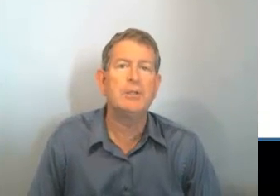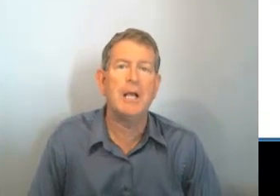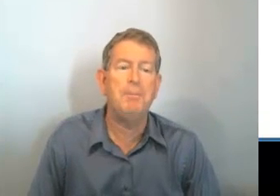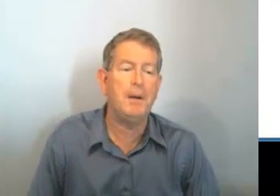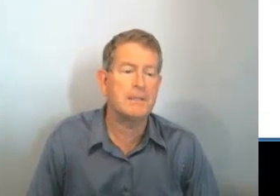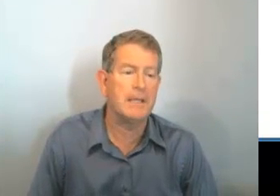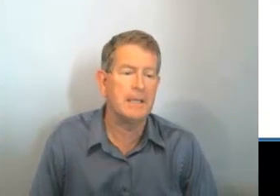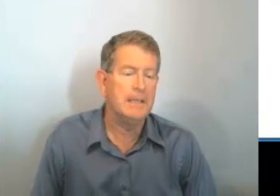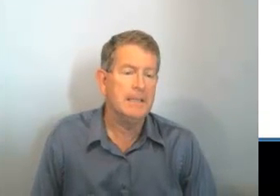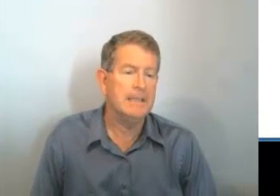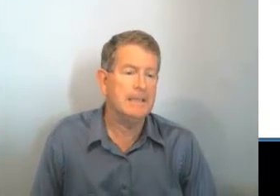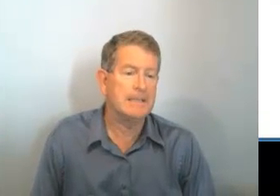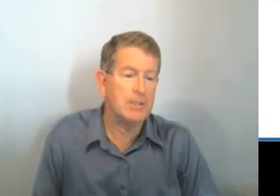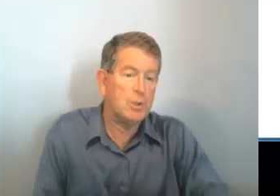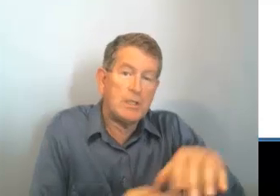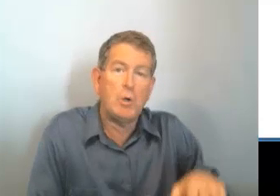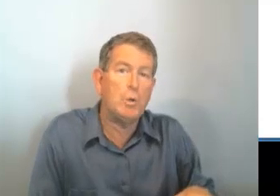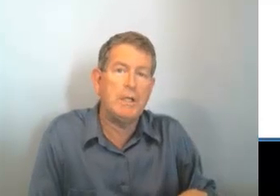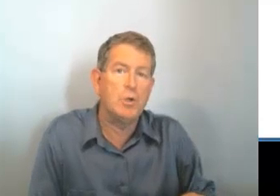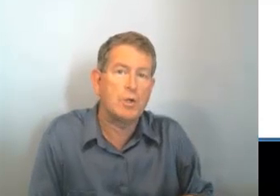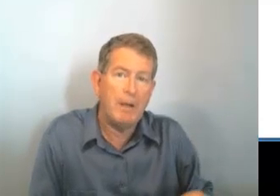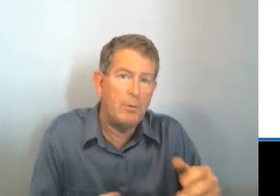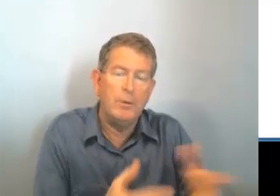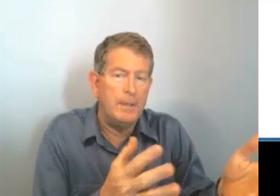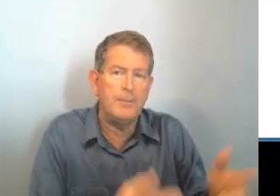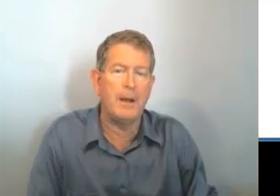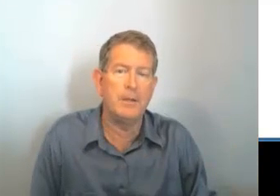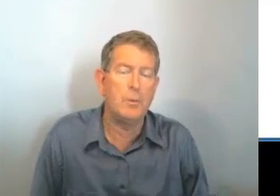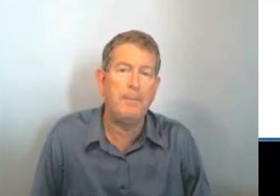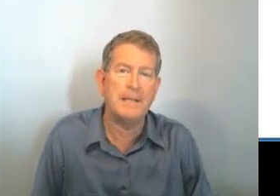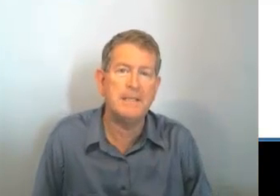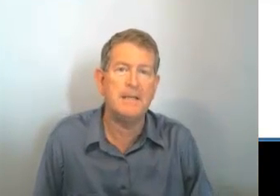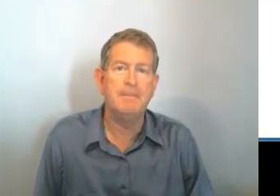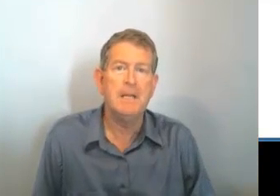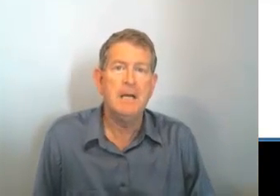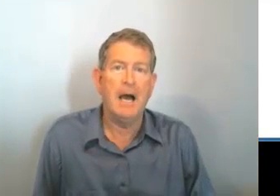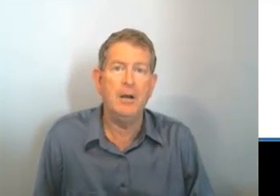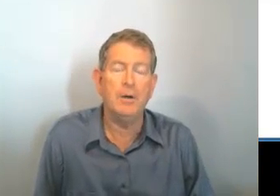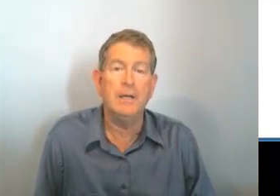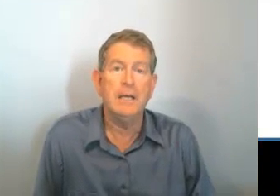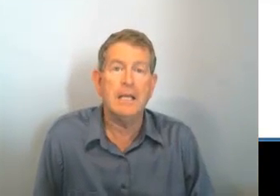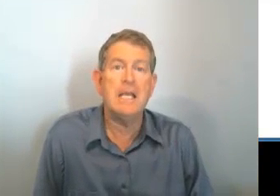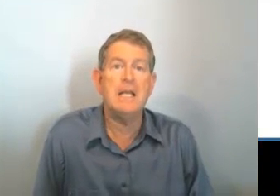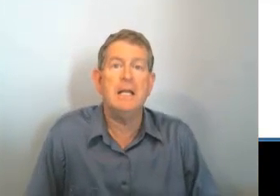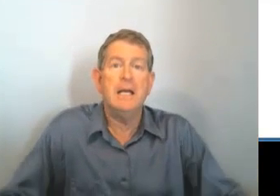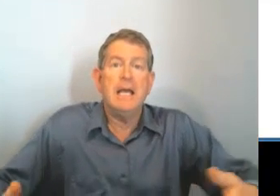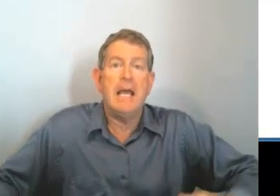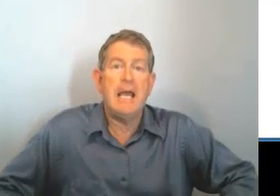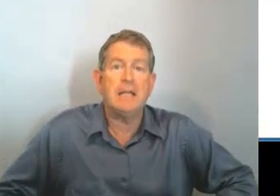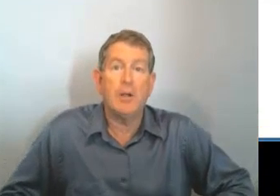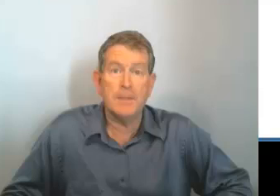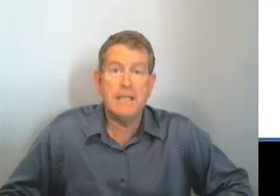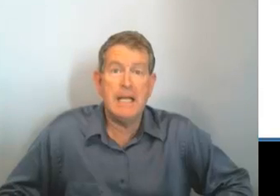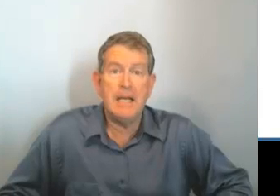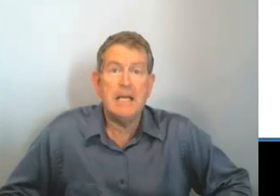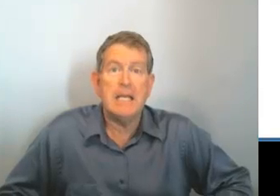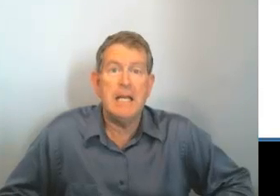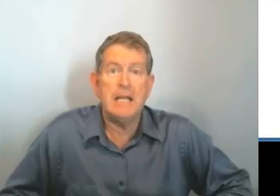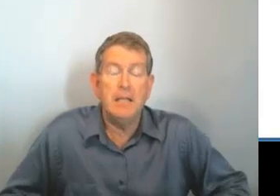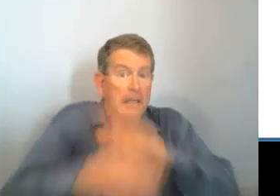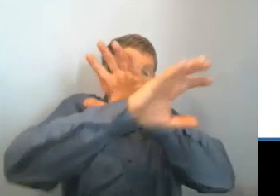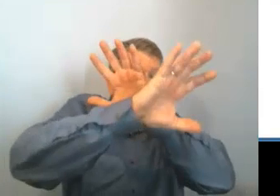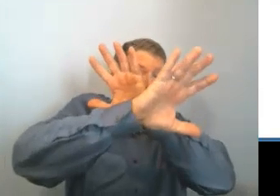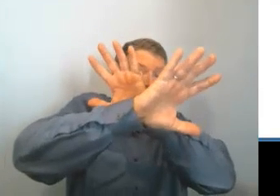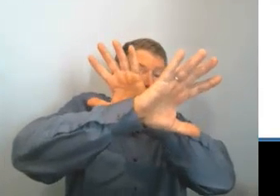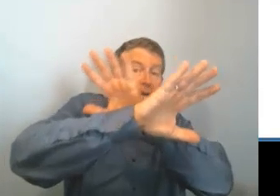Et le serpent, c'est juste à côté du chemin où lui, il doit passer. Alors, comment est-ce qu'il est? Il